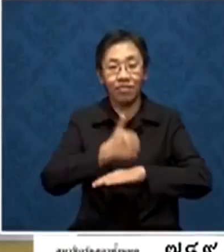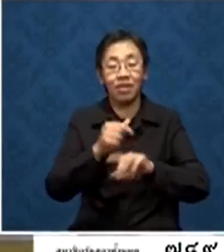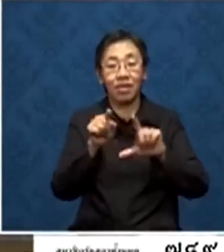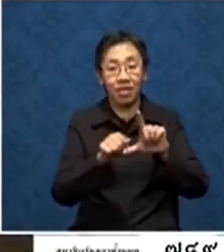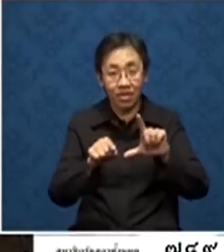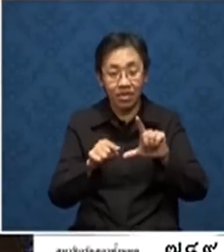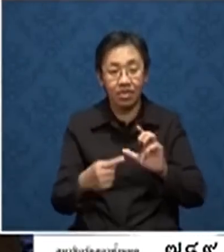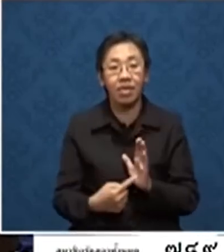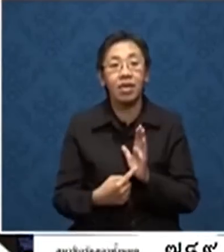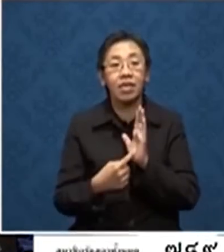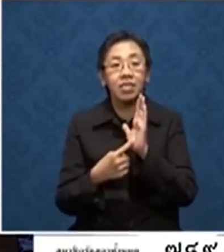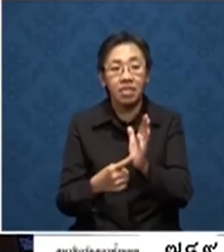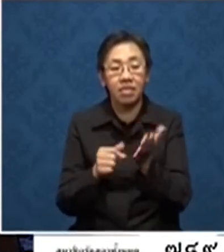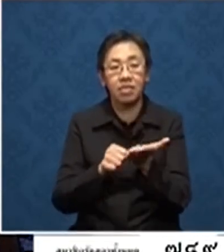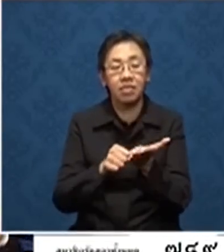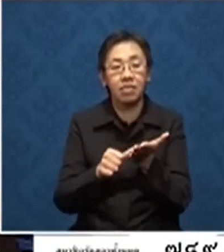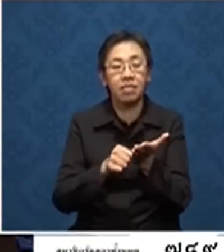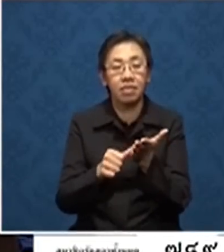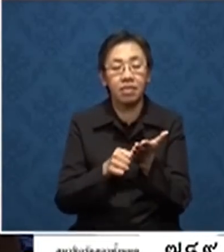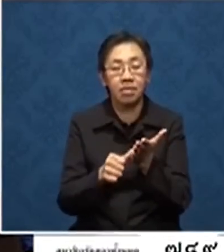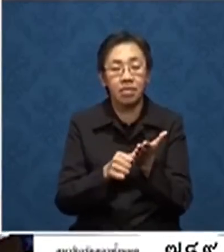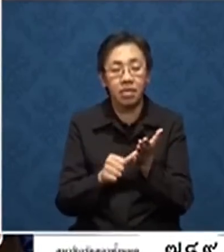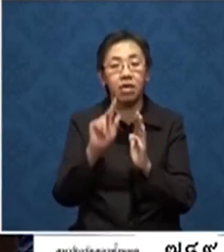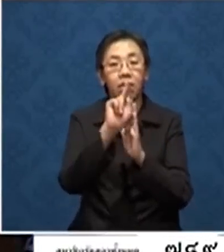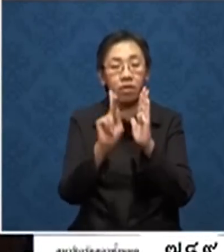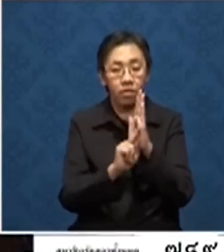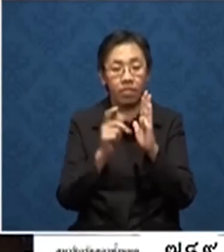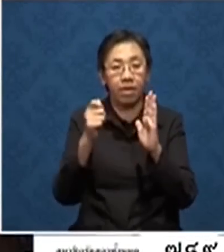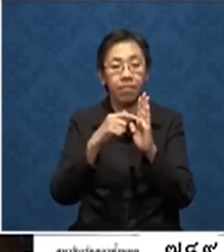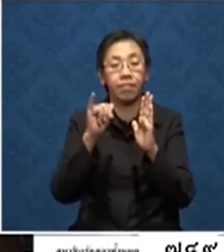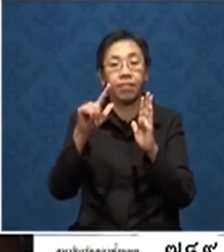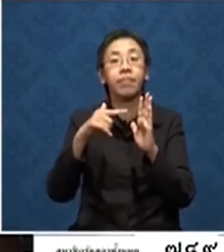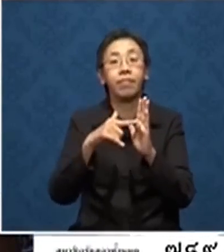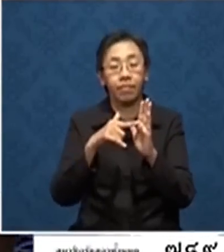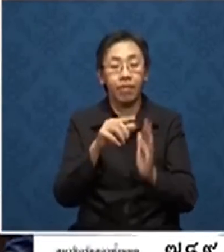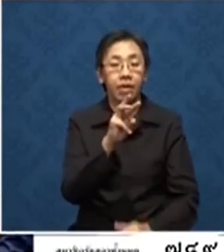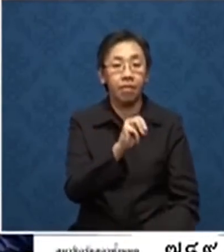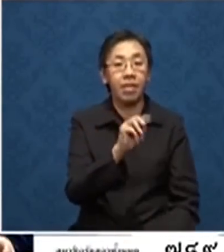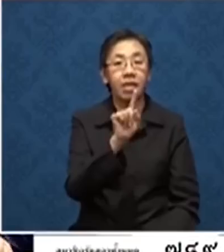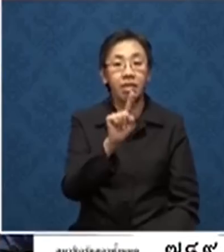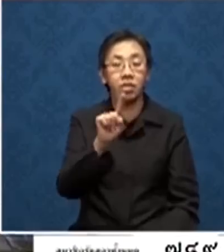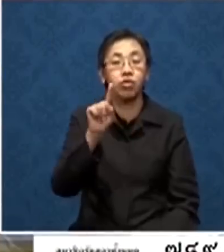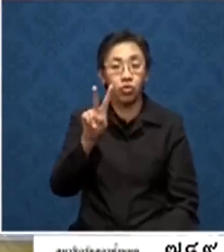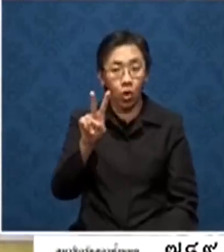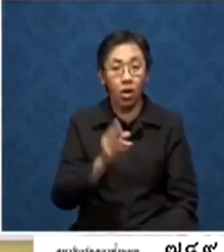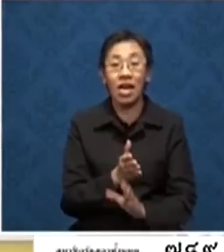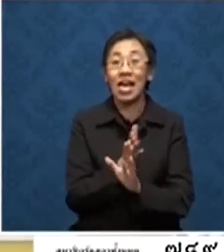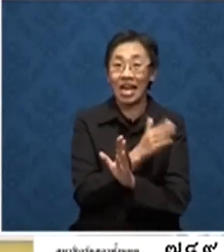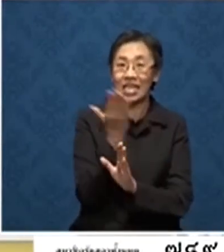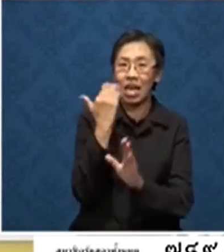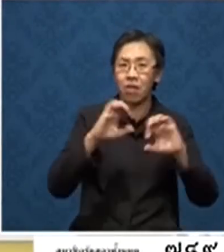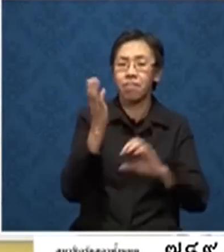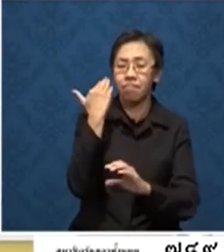ได้เสนอการแก้ไขประมวลกฎหมายอาญามาตรา 112ในสมัยที่แล้ว